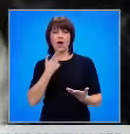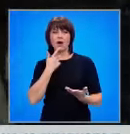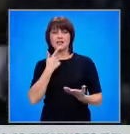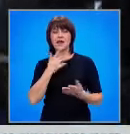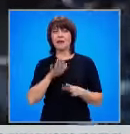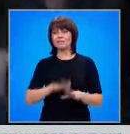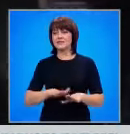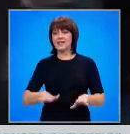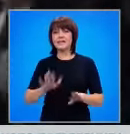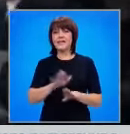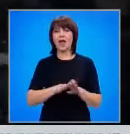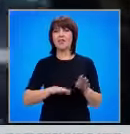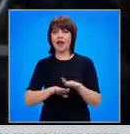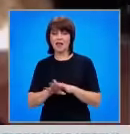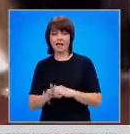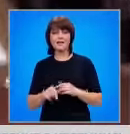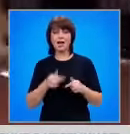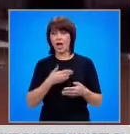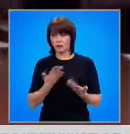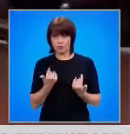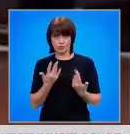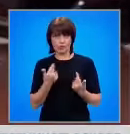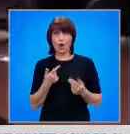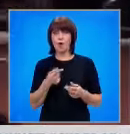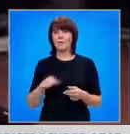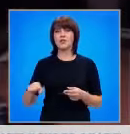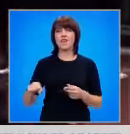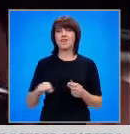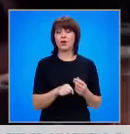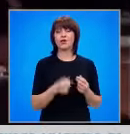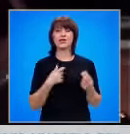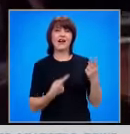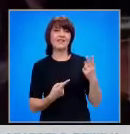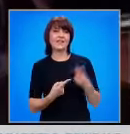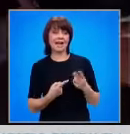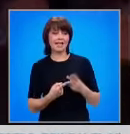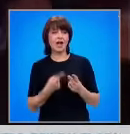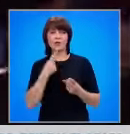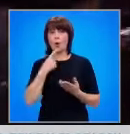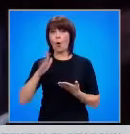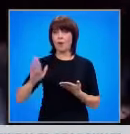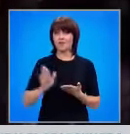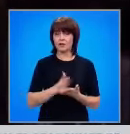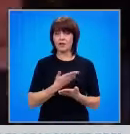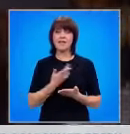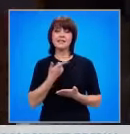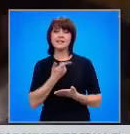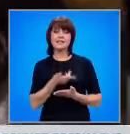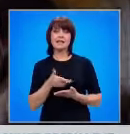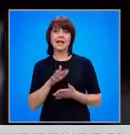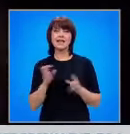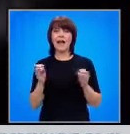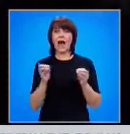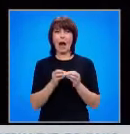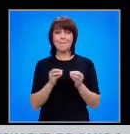детски таланти, а доскоро водеше развлекателно предаване в Първи канал, но беше уволнен след като през април се обяви против руската инвазия в